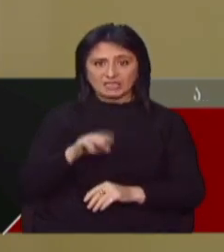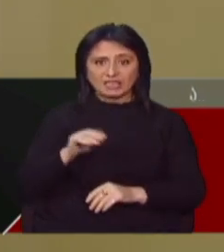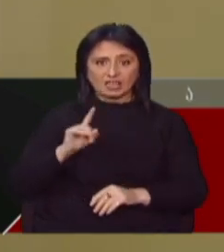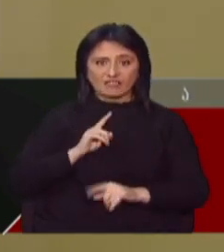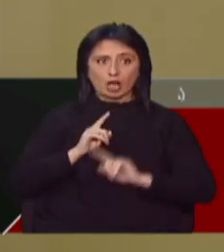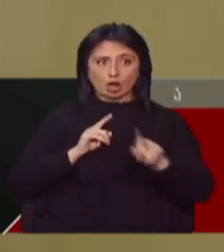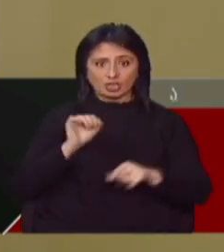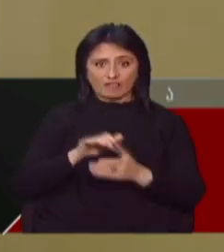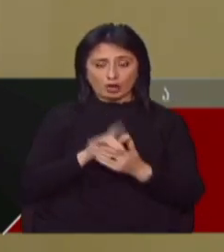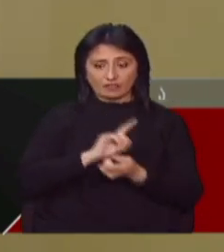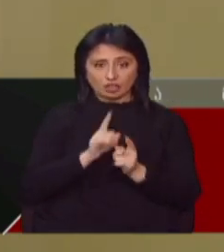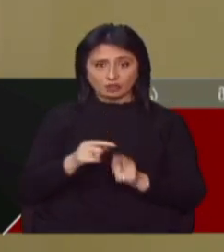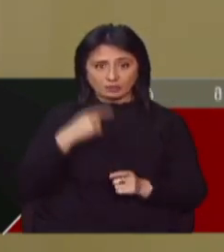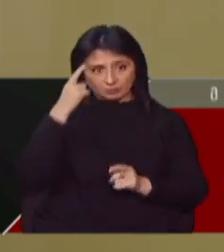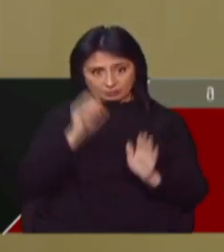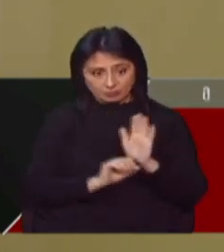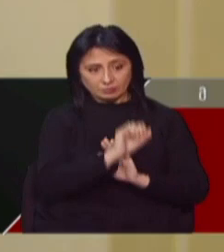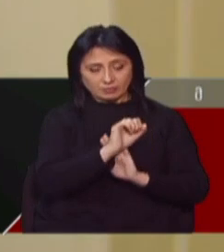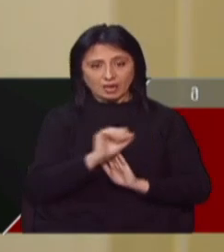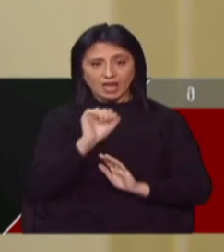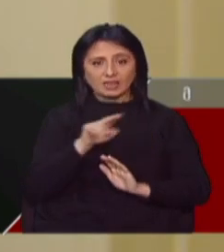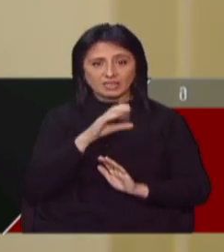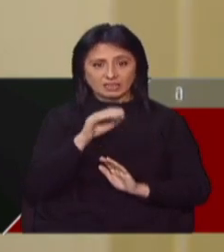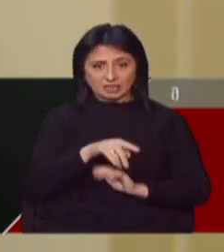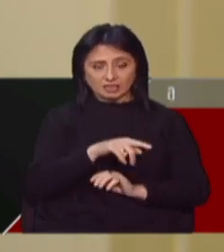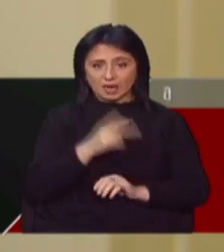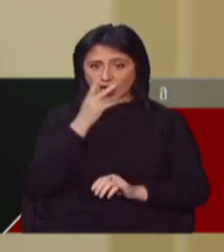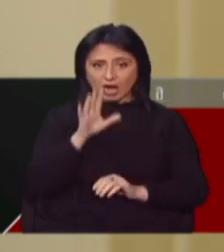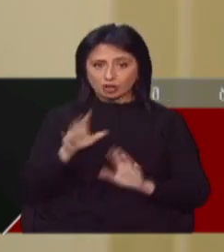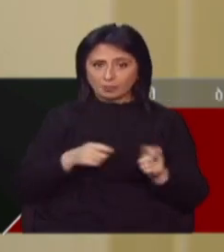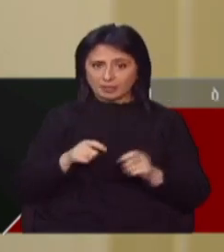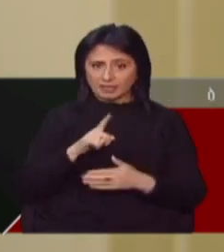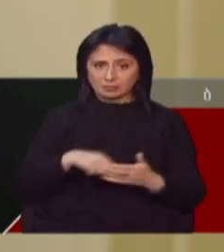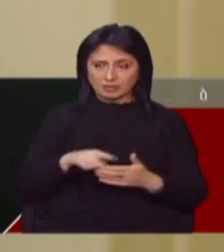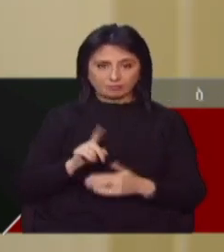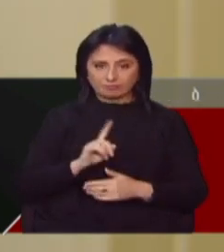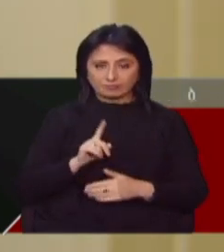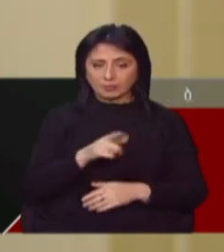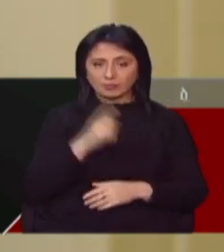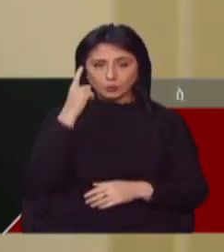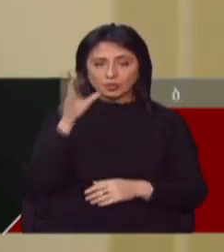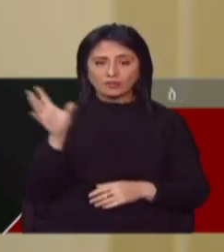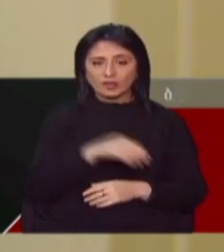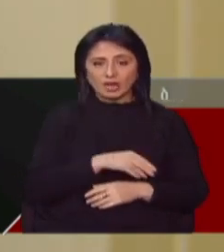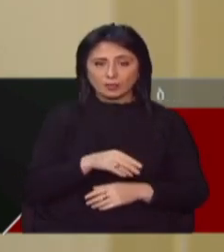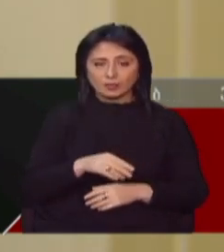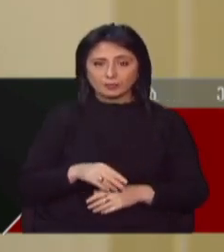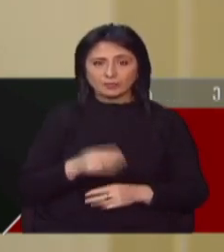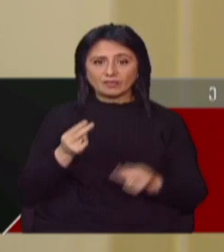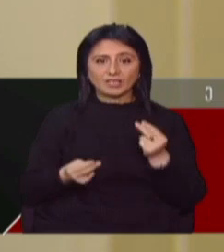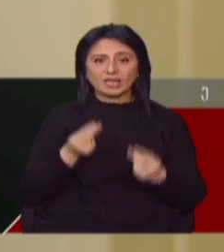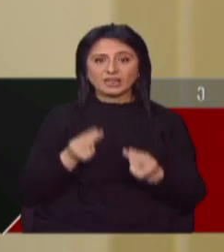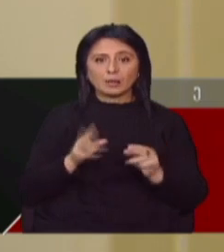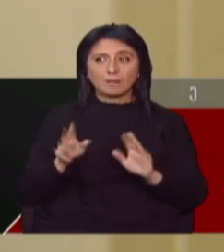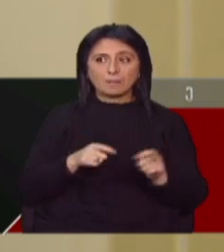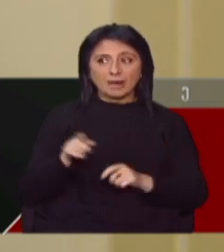ძგველოდებიან ევროკავშირის ნაცვლად თავს ამოყოფთ ევრაზიულ კავშირში. რაღაც არ ეტყობათ, რომ პრეზიდენტის იმპიჩმენტი უნდათ. მე მგონი ეს ყველაფერი თამაში